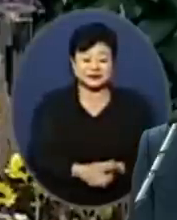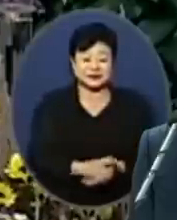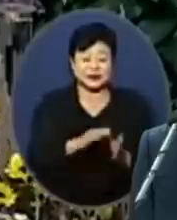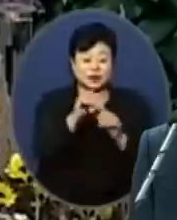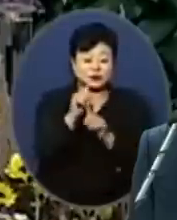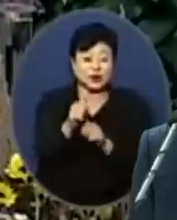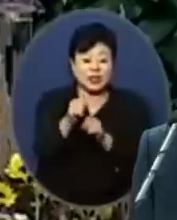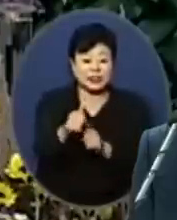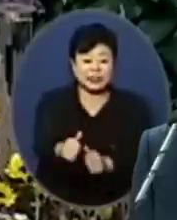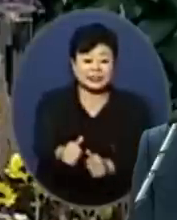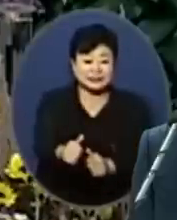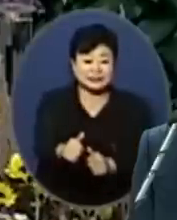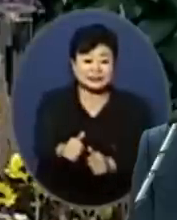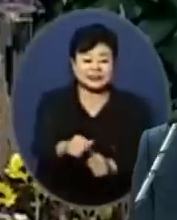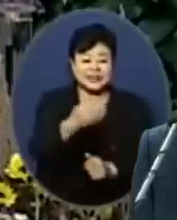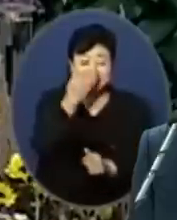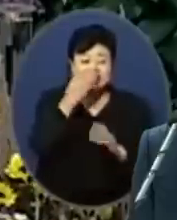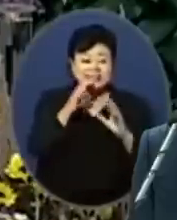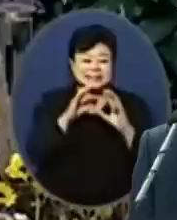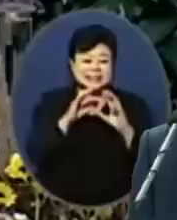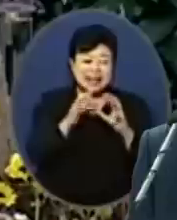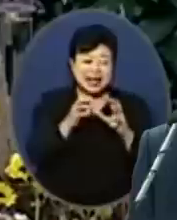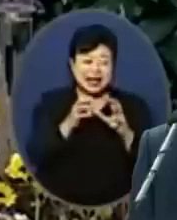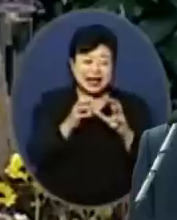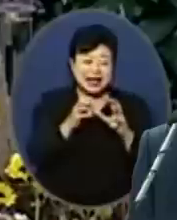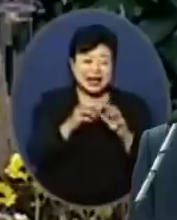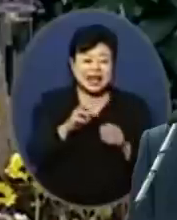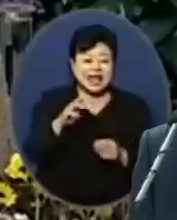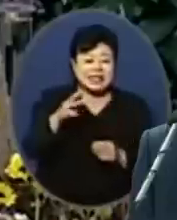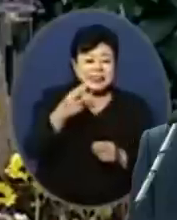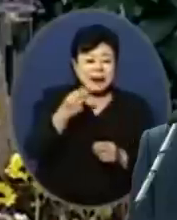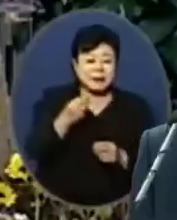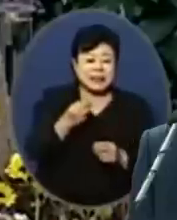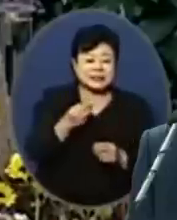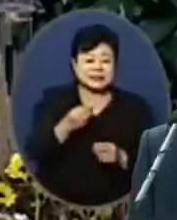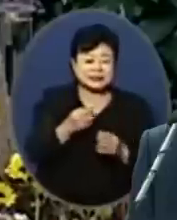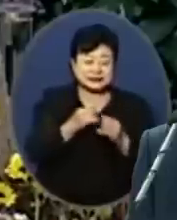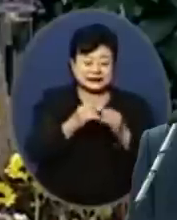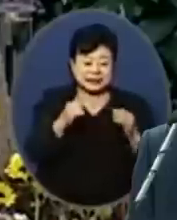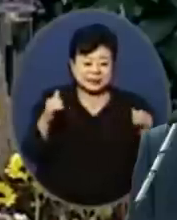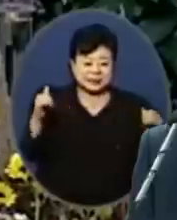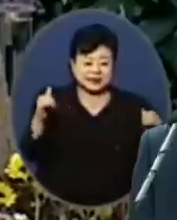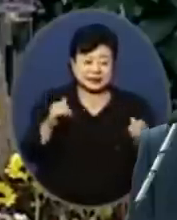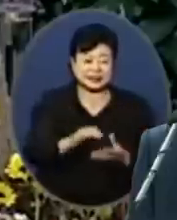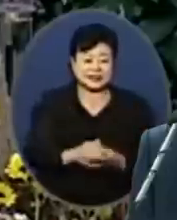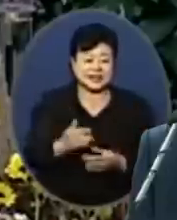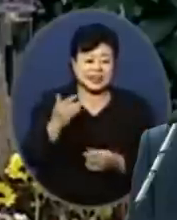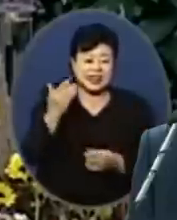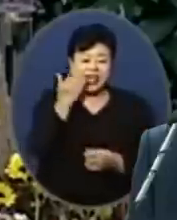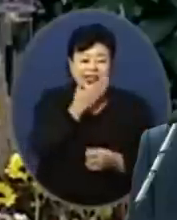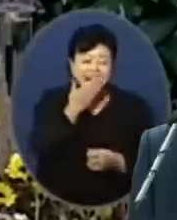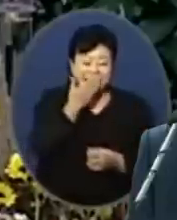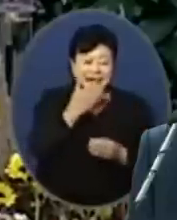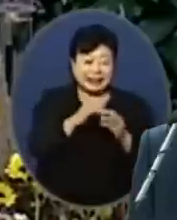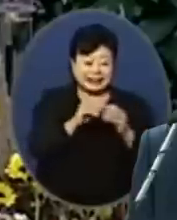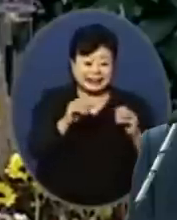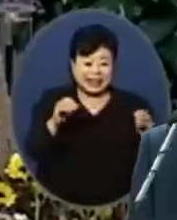여호수아를 따라서 이스라엘 300만 백성이 적과 꿀이 흐르는 가나안